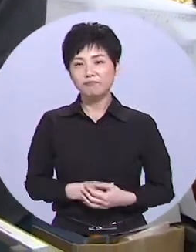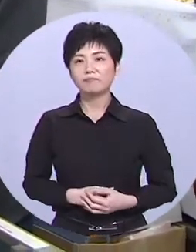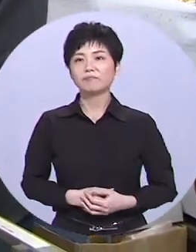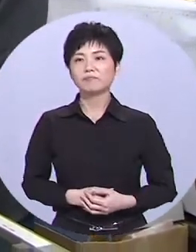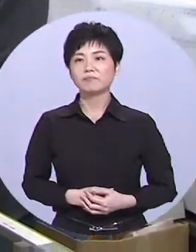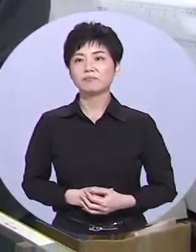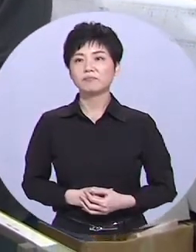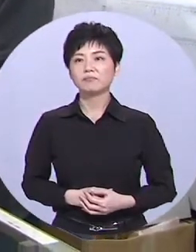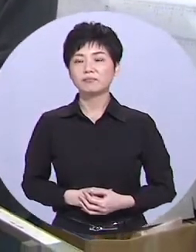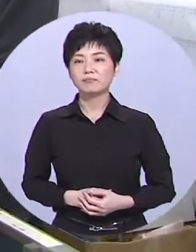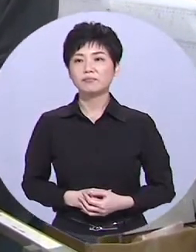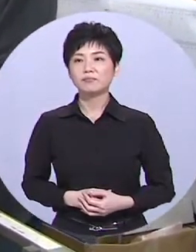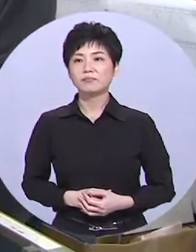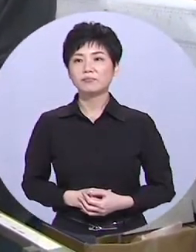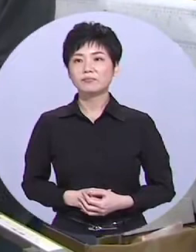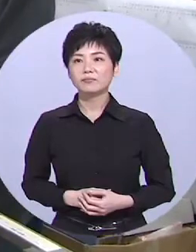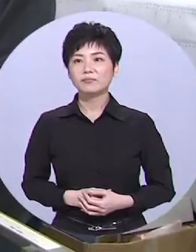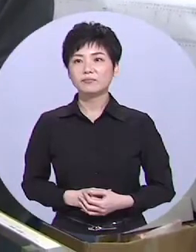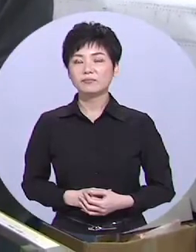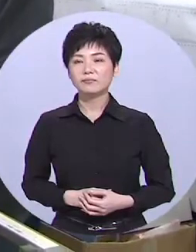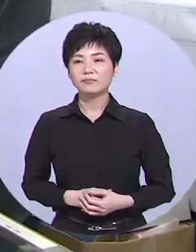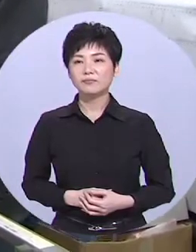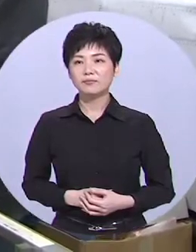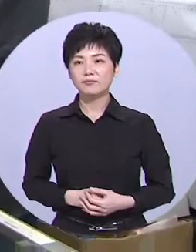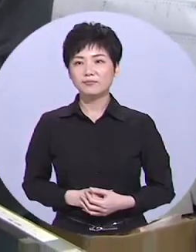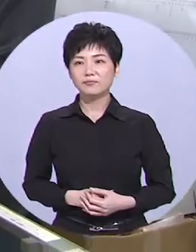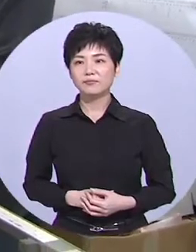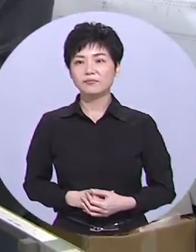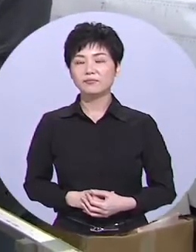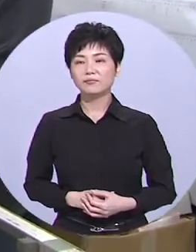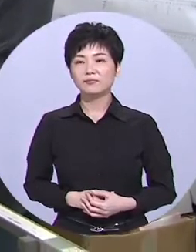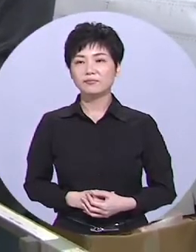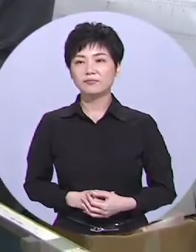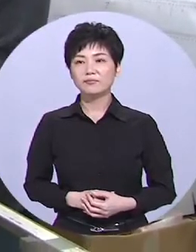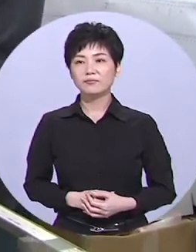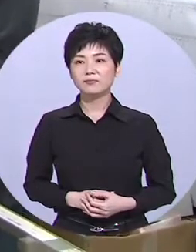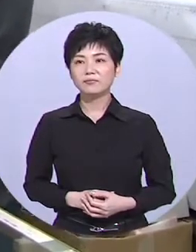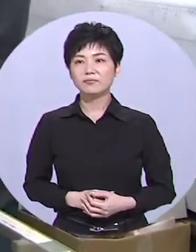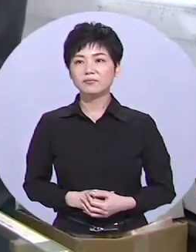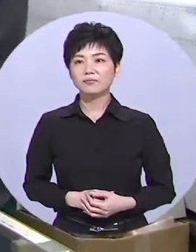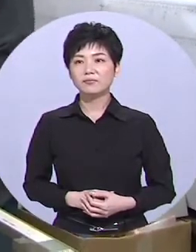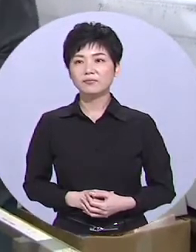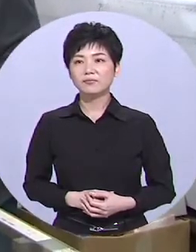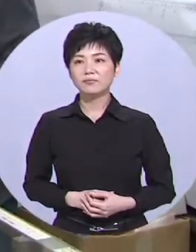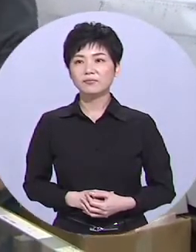かりました。 はい、 おフルネームで。 そうですね、 はい、わかりました。